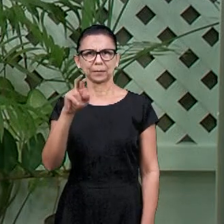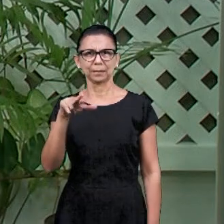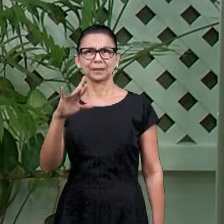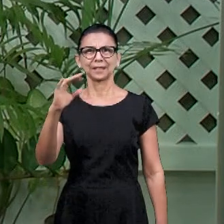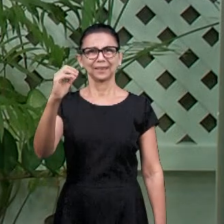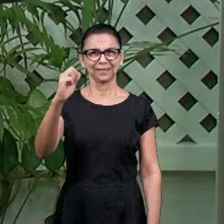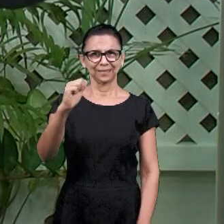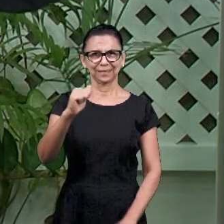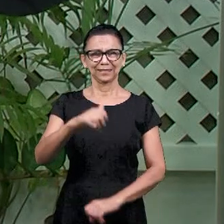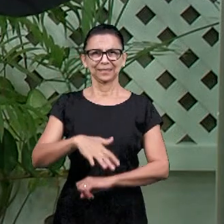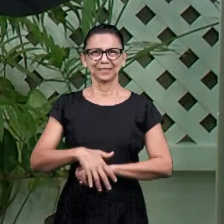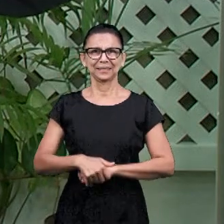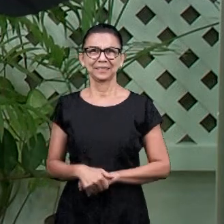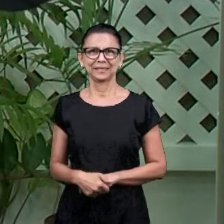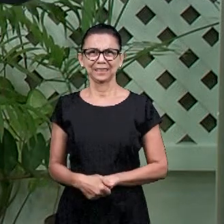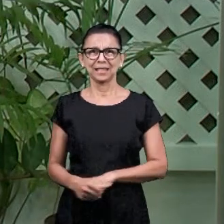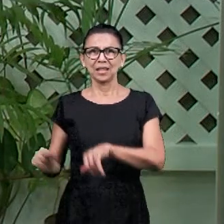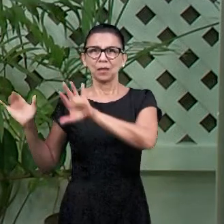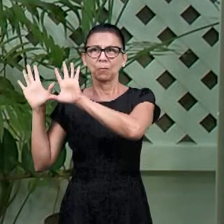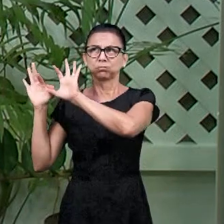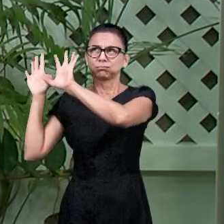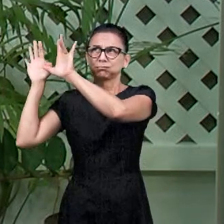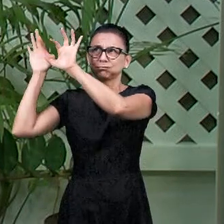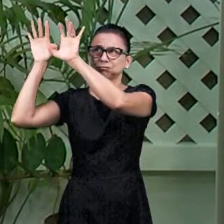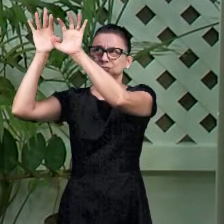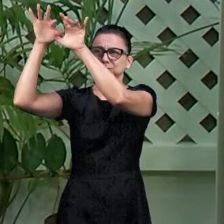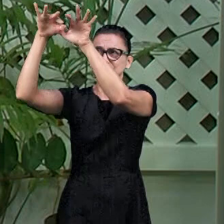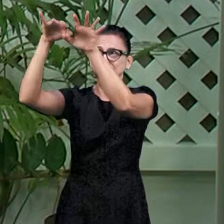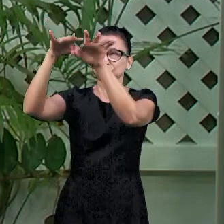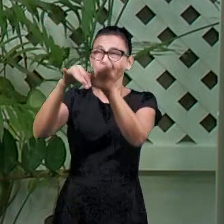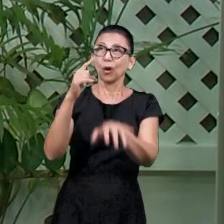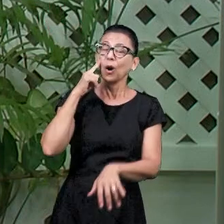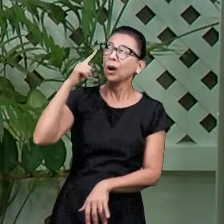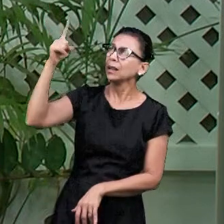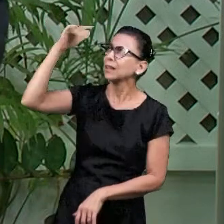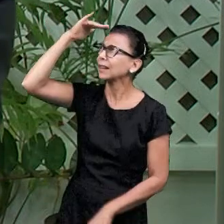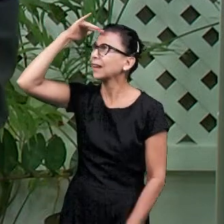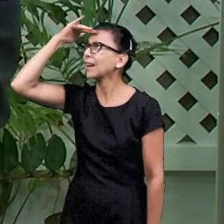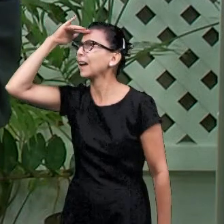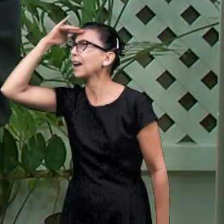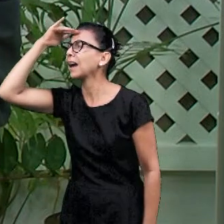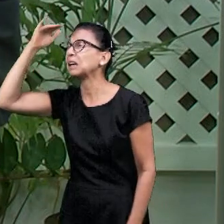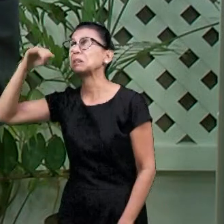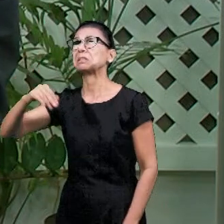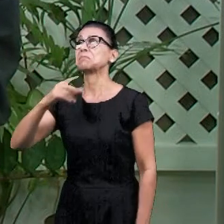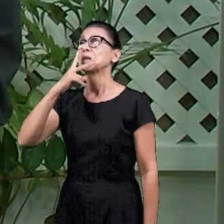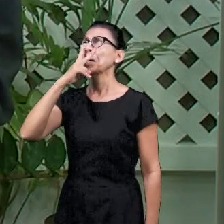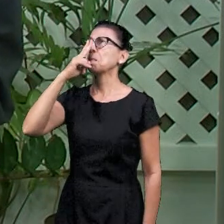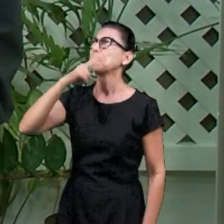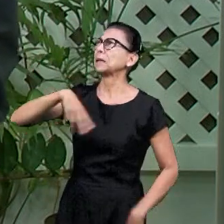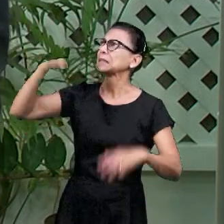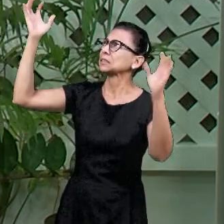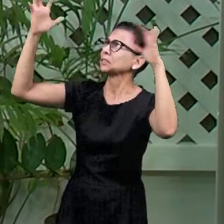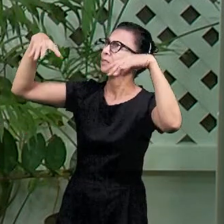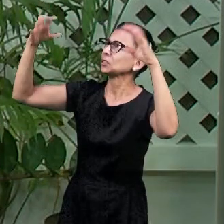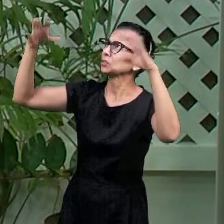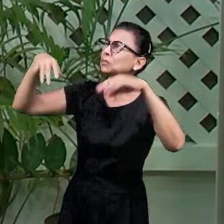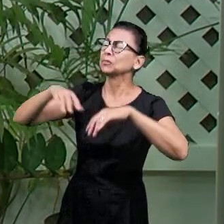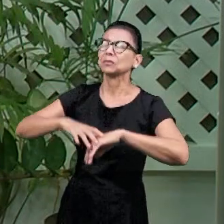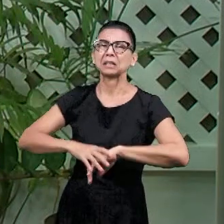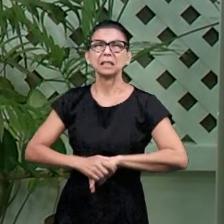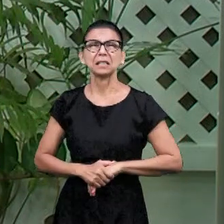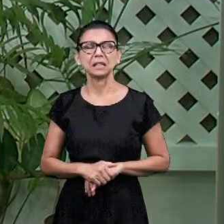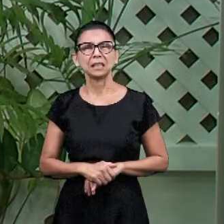Donc, ils sont en train de chanter. Ah, regardez bien, le toucan a chanté. C'est le